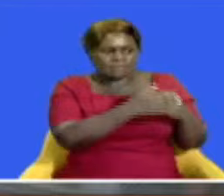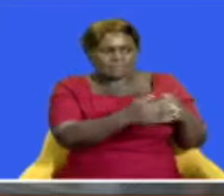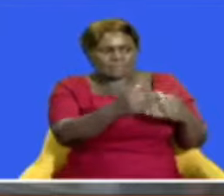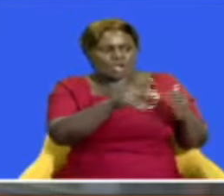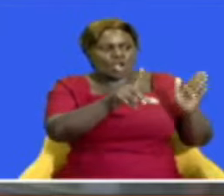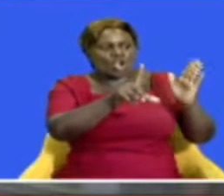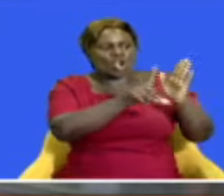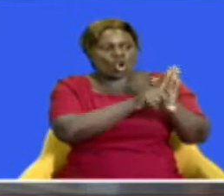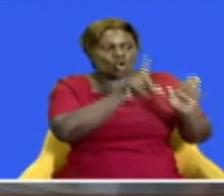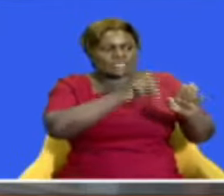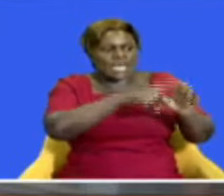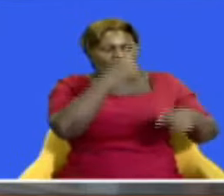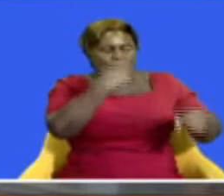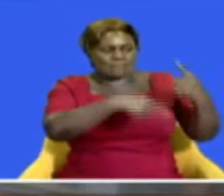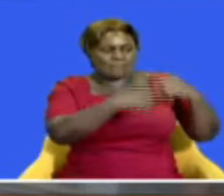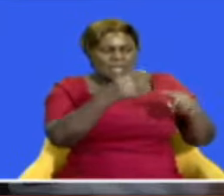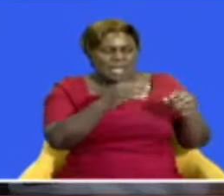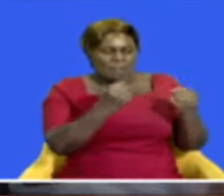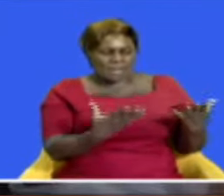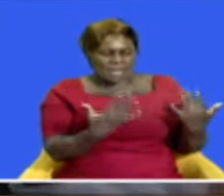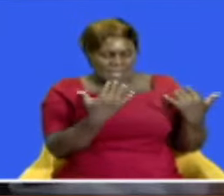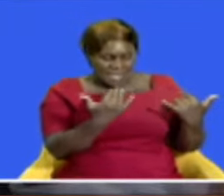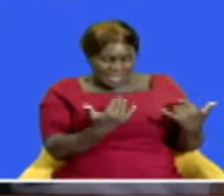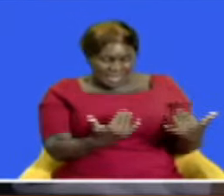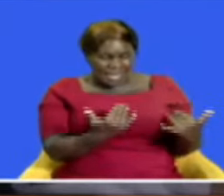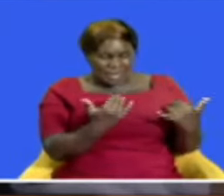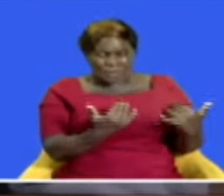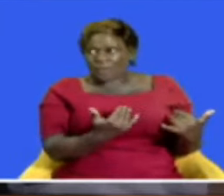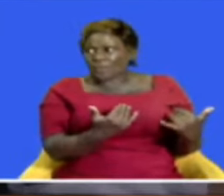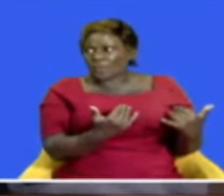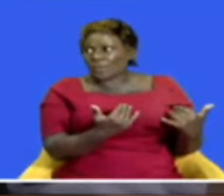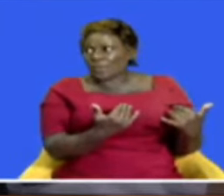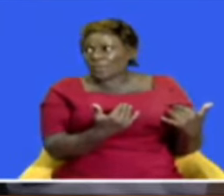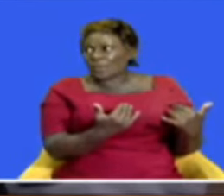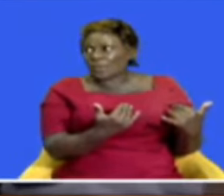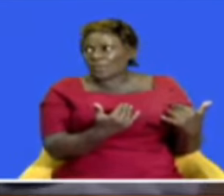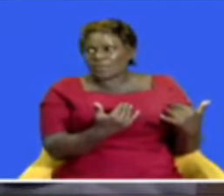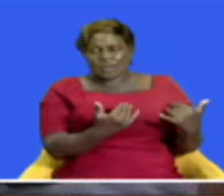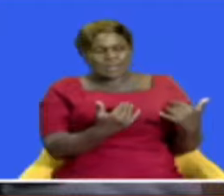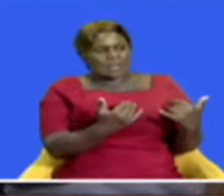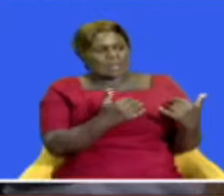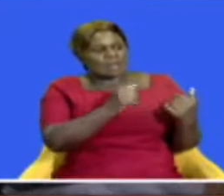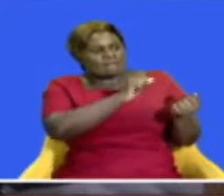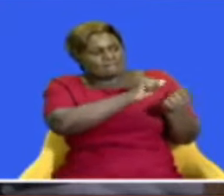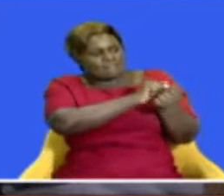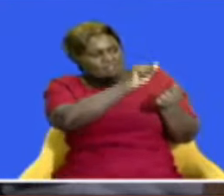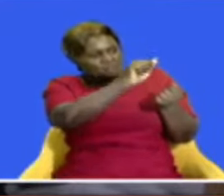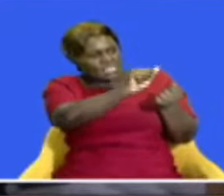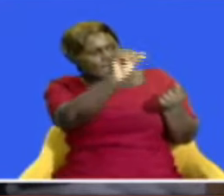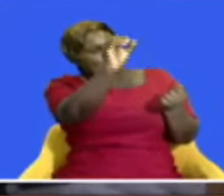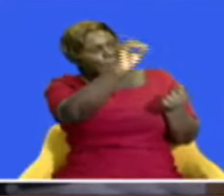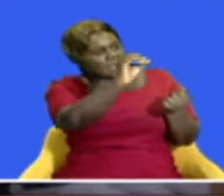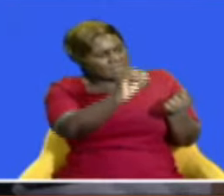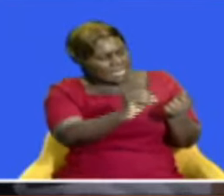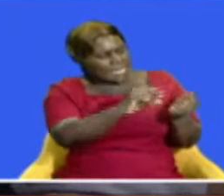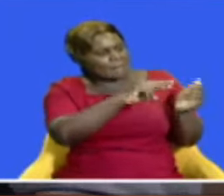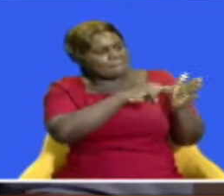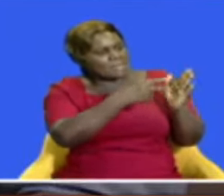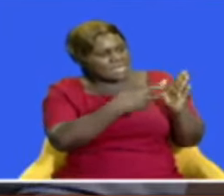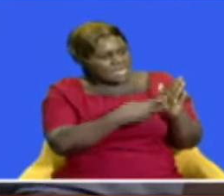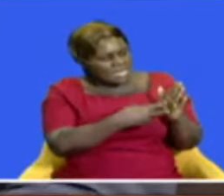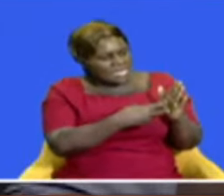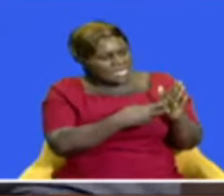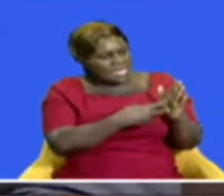hiyo ikipitishwa, itakuwa shilingi ngapi? Kwa sasa hivi, ni 15%. Ambayo inafika hiyo shilingi. Ni